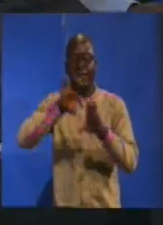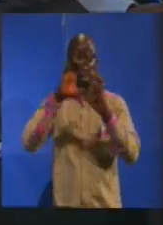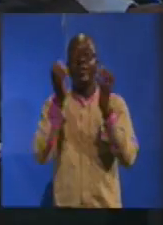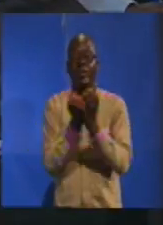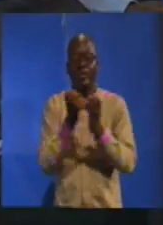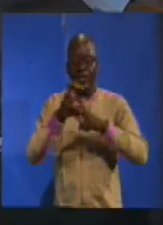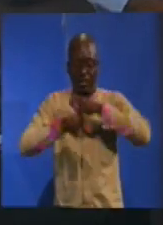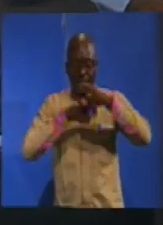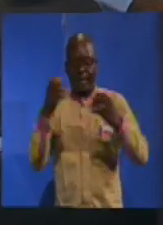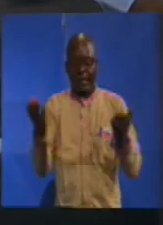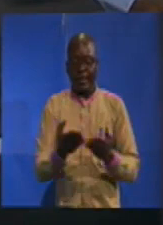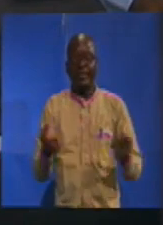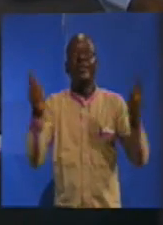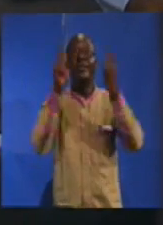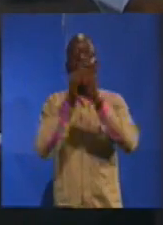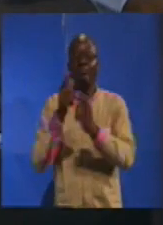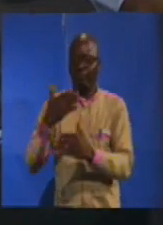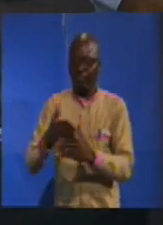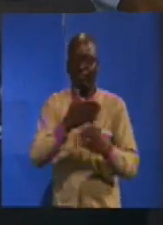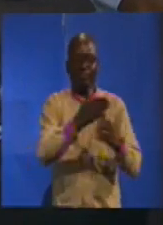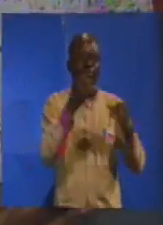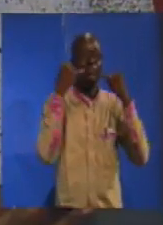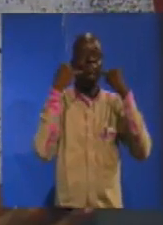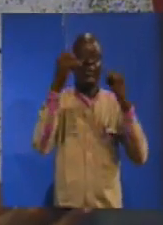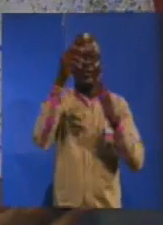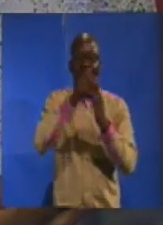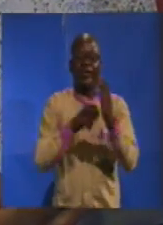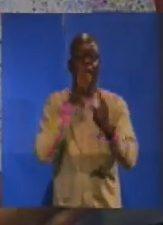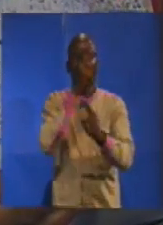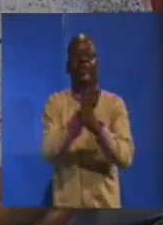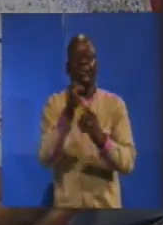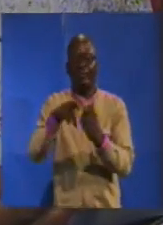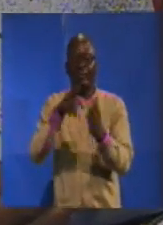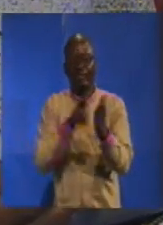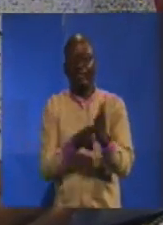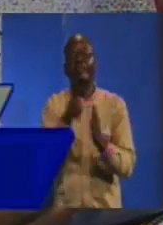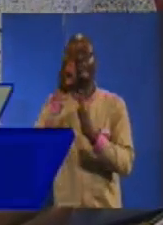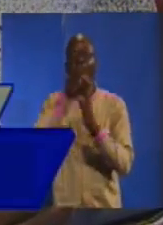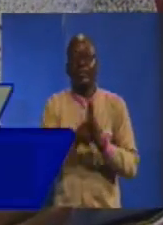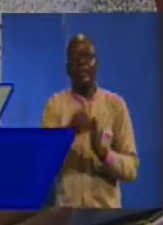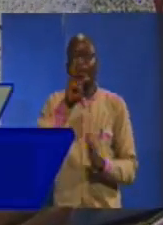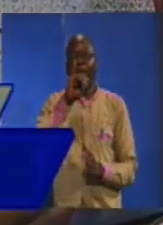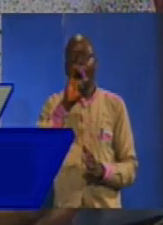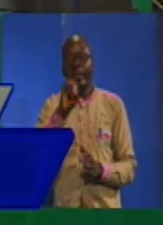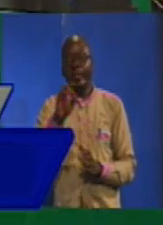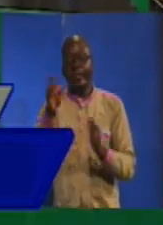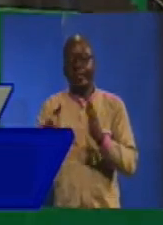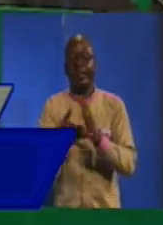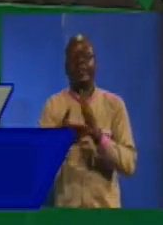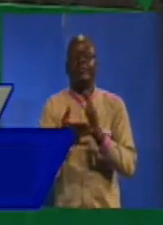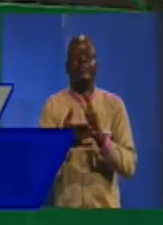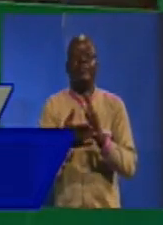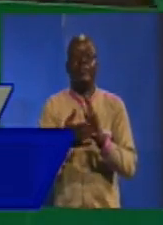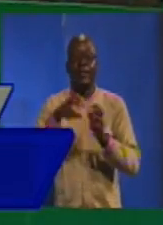scientifique, ici réunie pour un partage de l'information juste sur la réglementation en matière de biotechnologie.